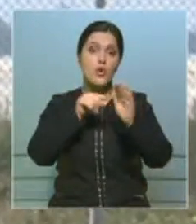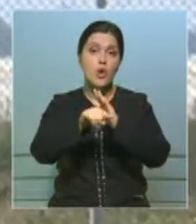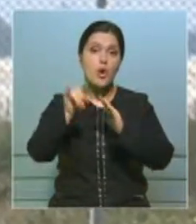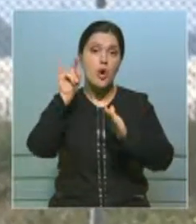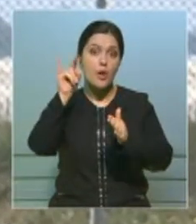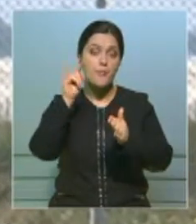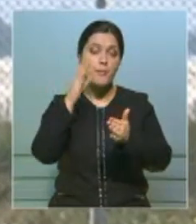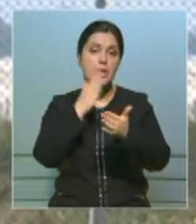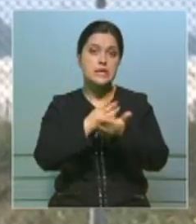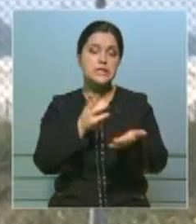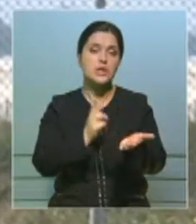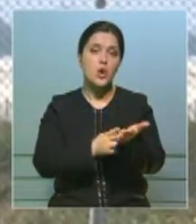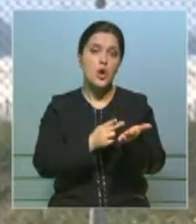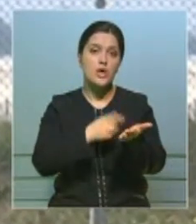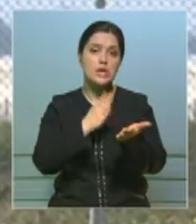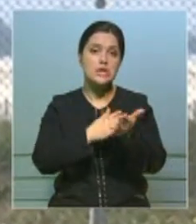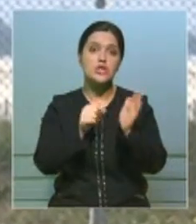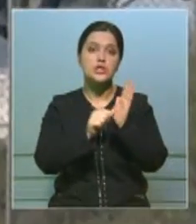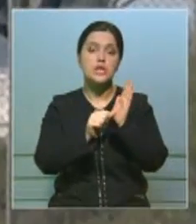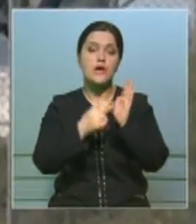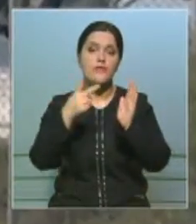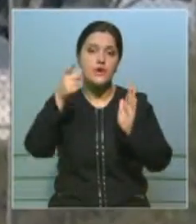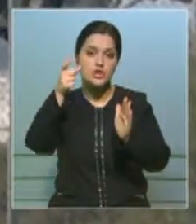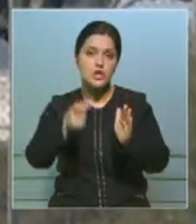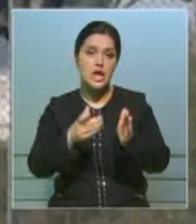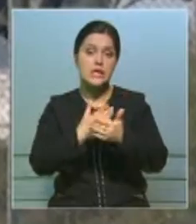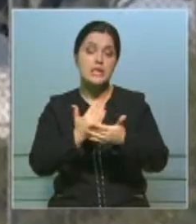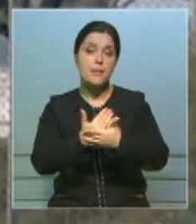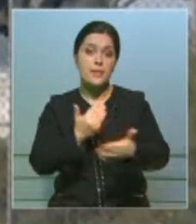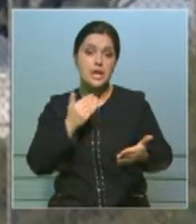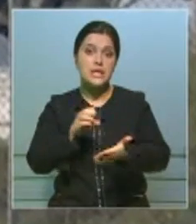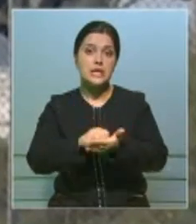сведениям компании-перевозчика, находились 62 человека. По